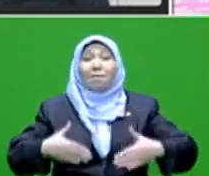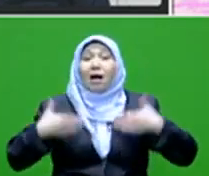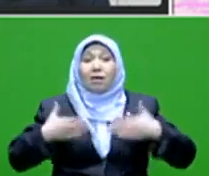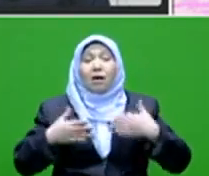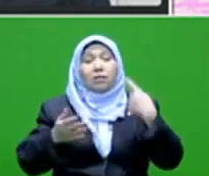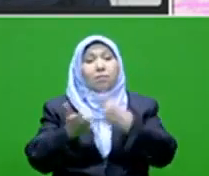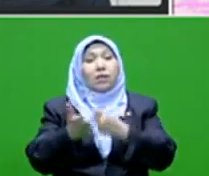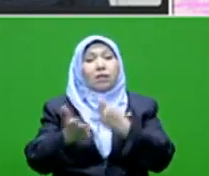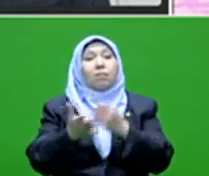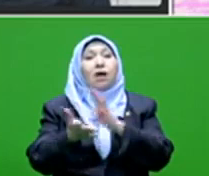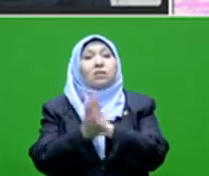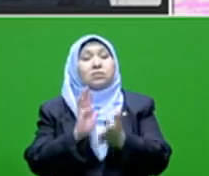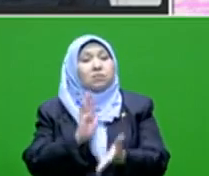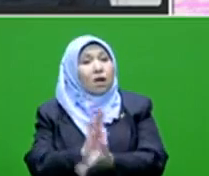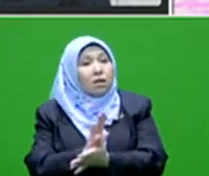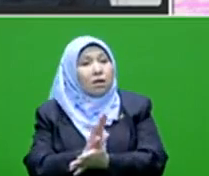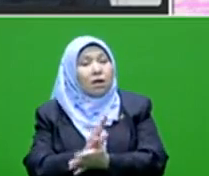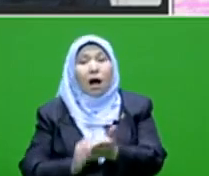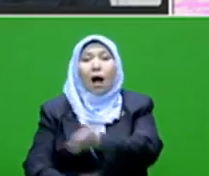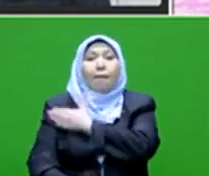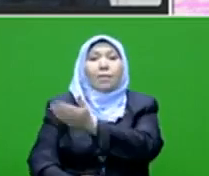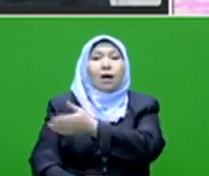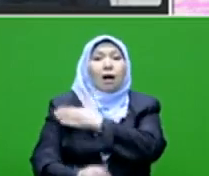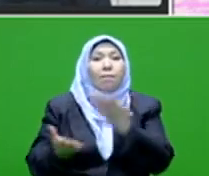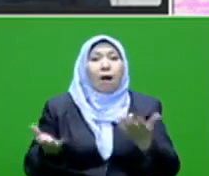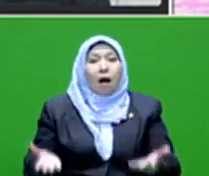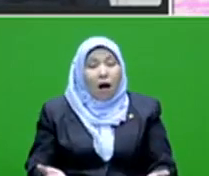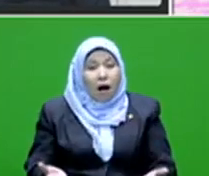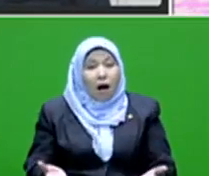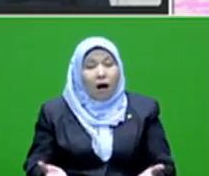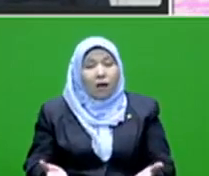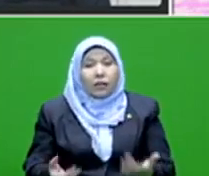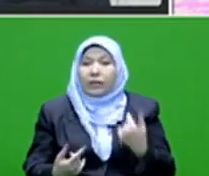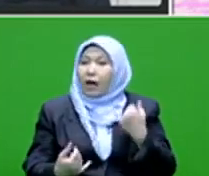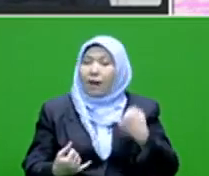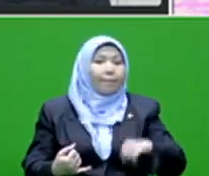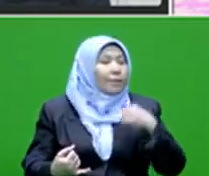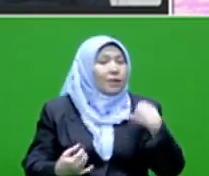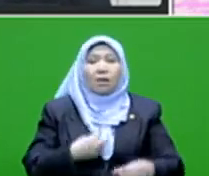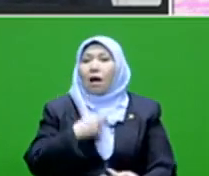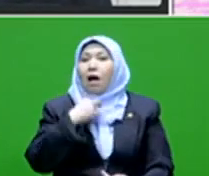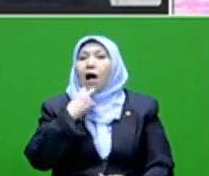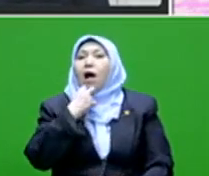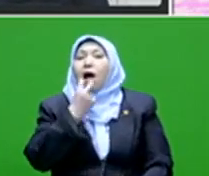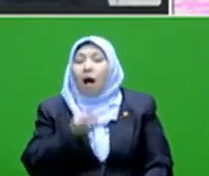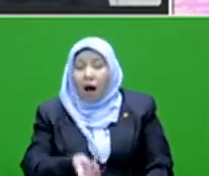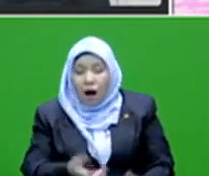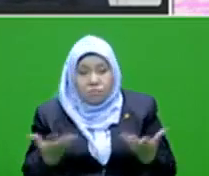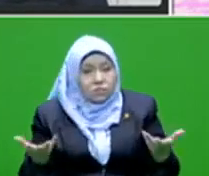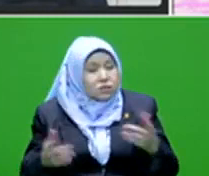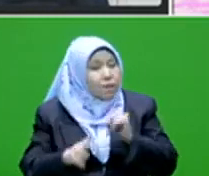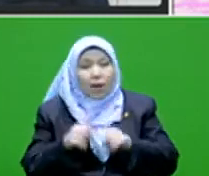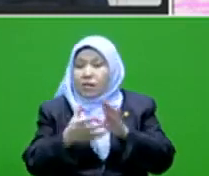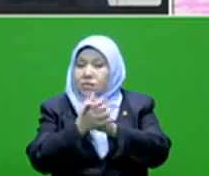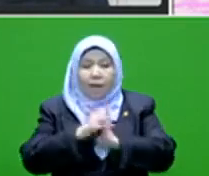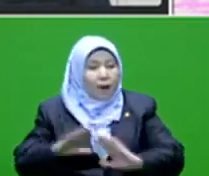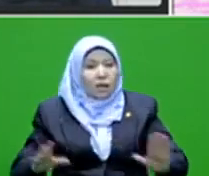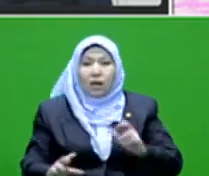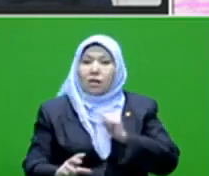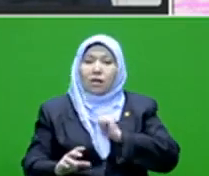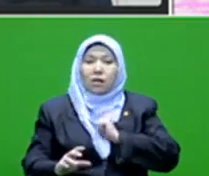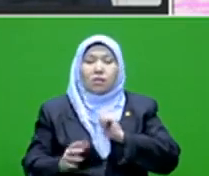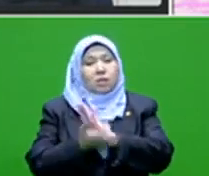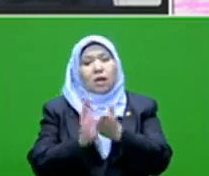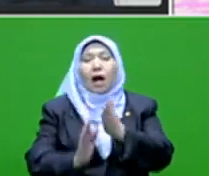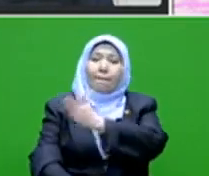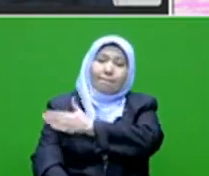tiba-tiba menjadi seorang hamba yang hilang harga diri. Dia tak boleh bersuara untuk diri dia. Dia tak boleh nak selamatkan diri dia. Jadi, dia jadi seorang